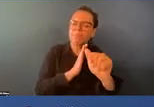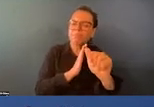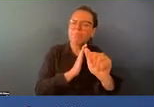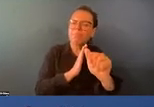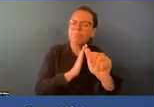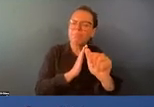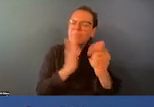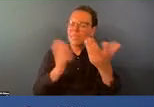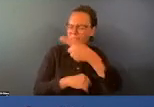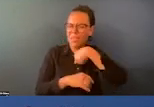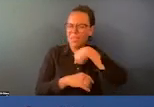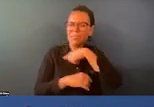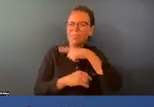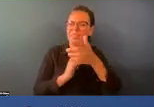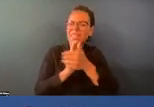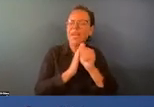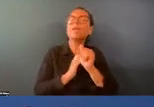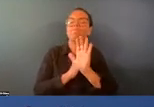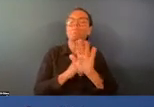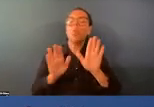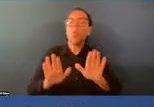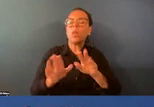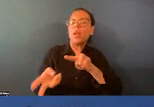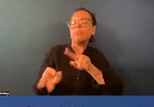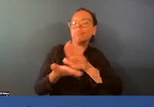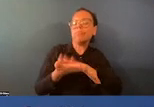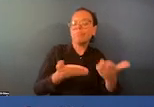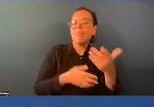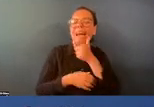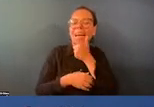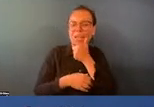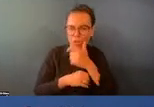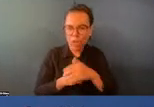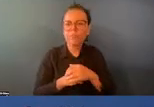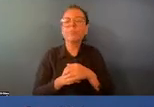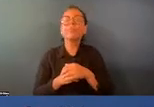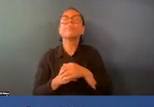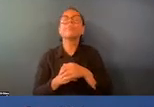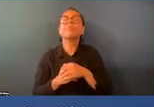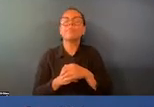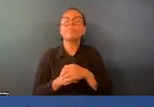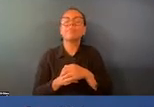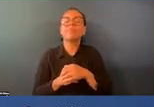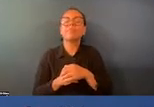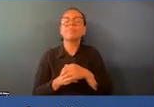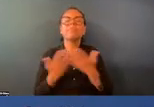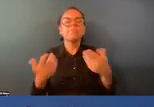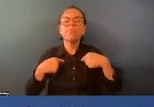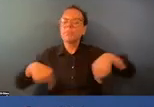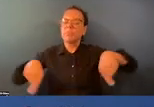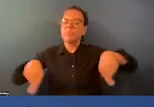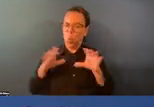предоставление широкий спектр обслуживания в таких, как мы изучаем климат, мы делаем аналитические